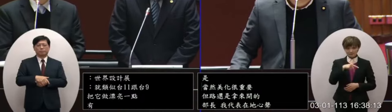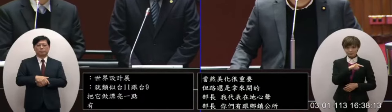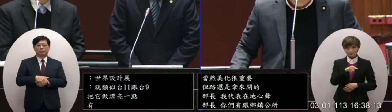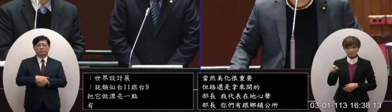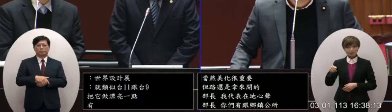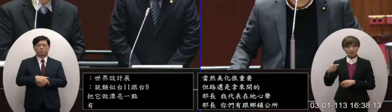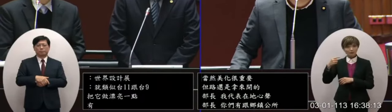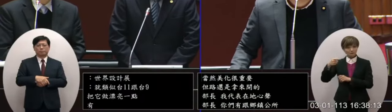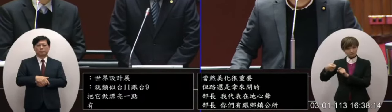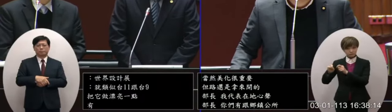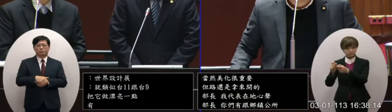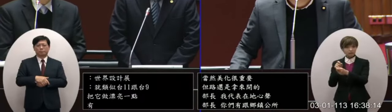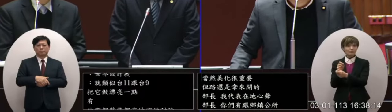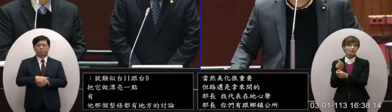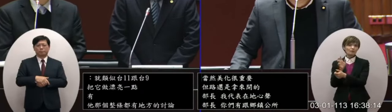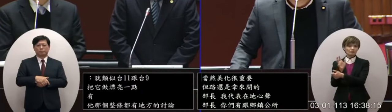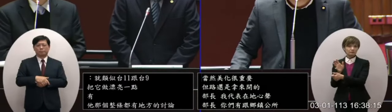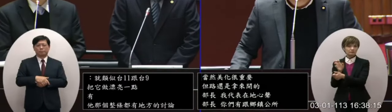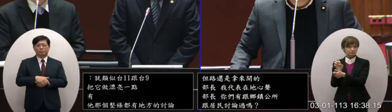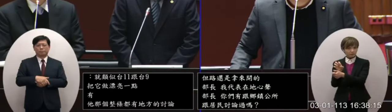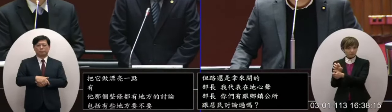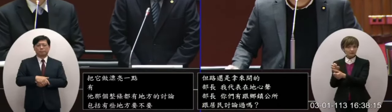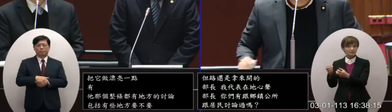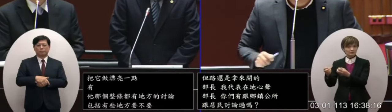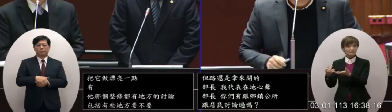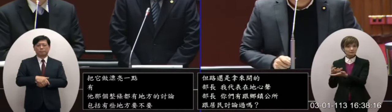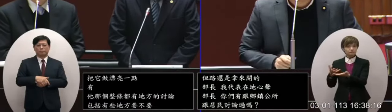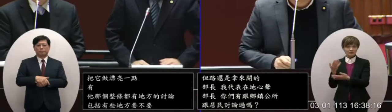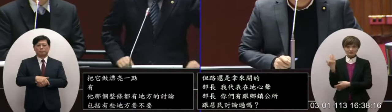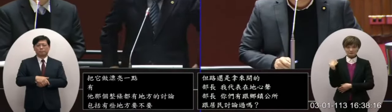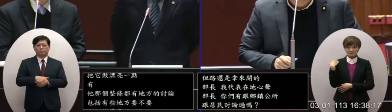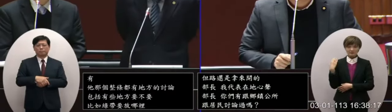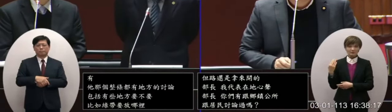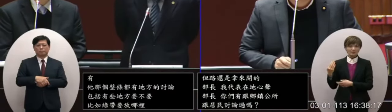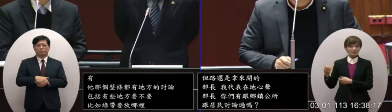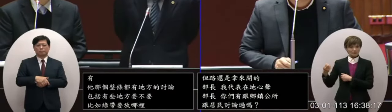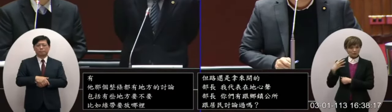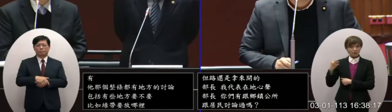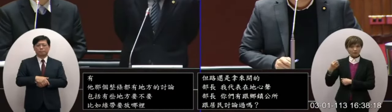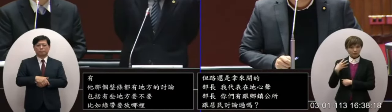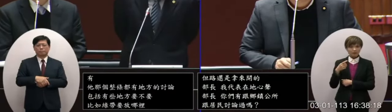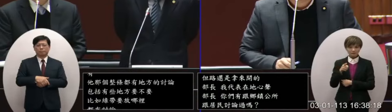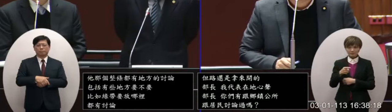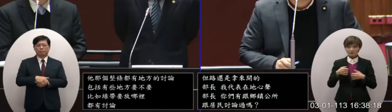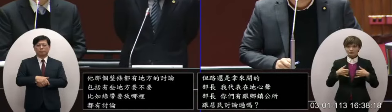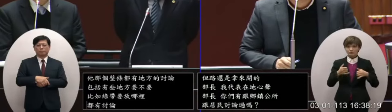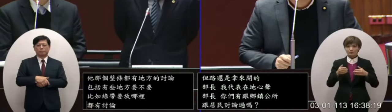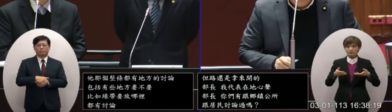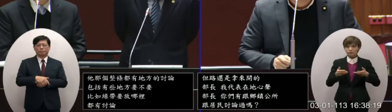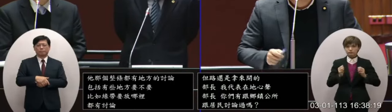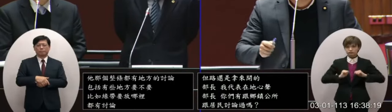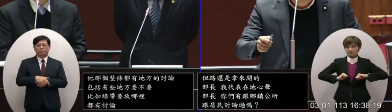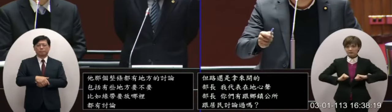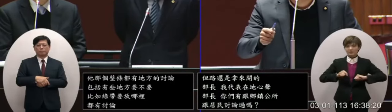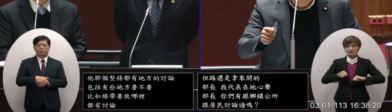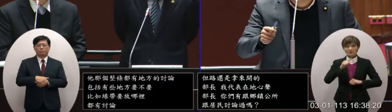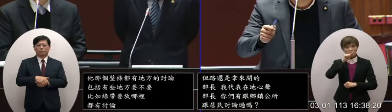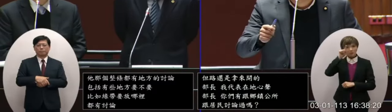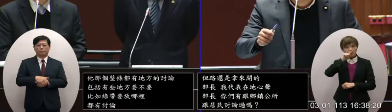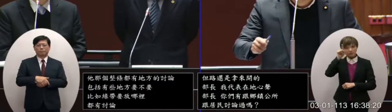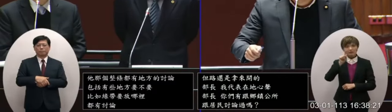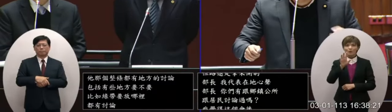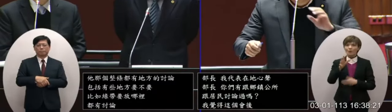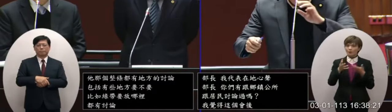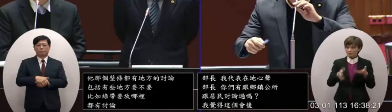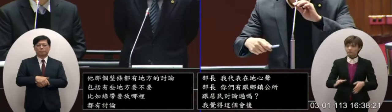公所来提，因为本席从上至今其实一直收到关于这个拓宽案的一些陈情案，这个我们会后再来讨论